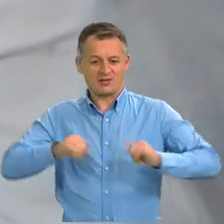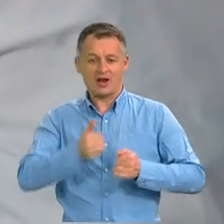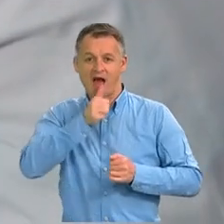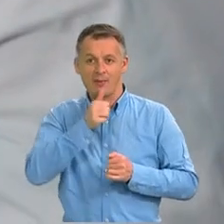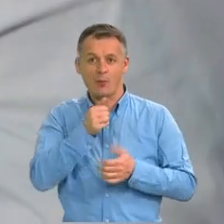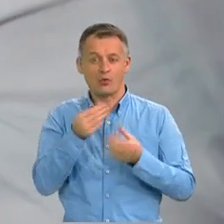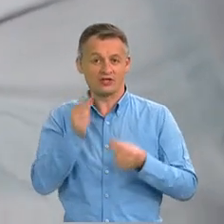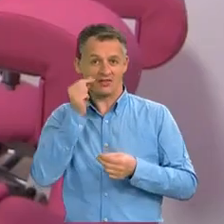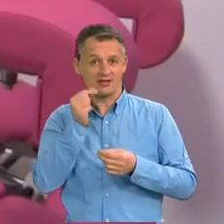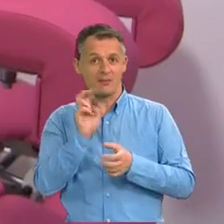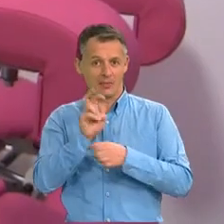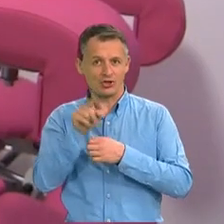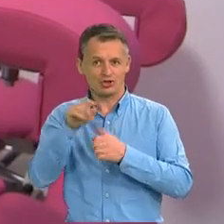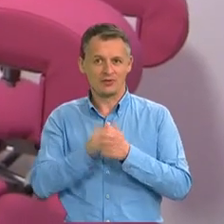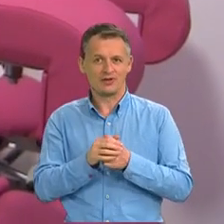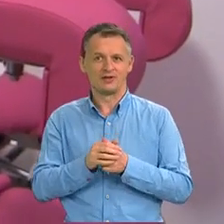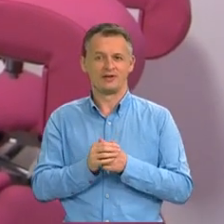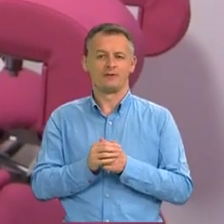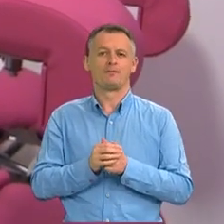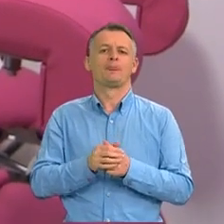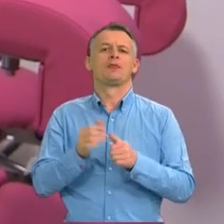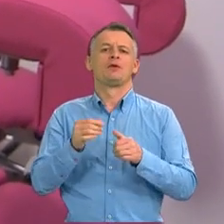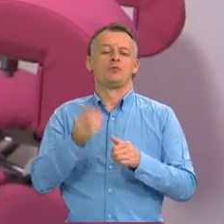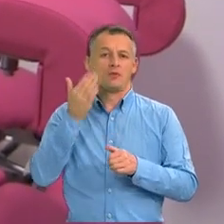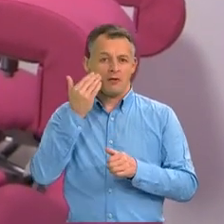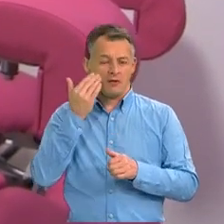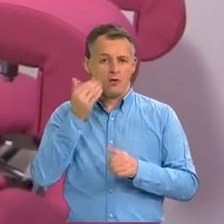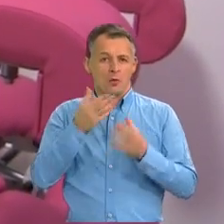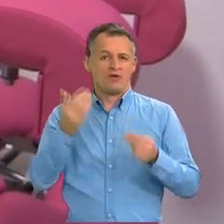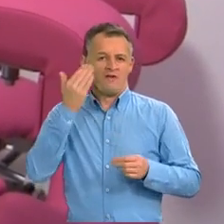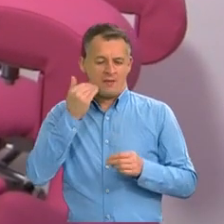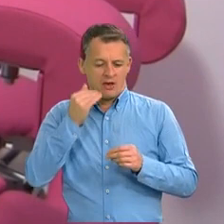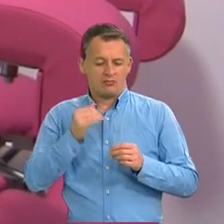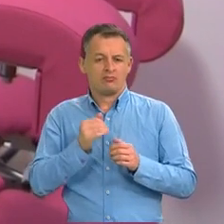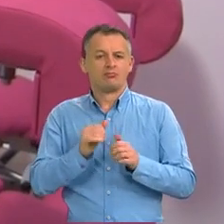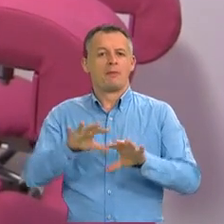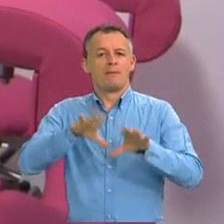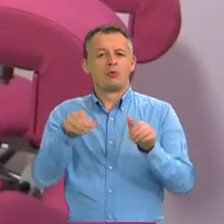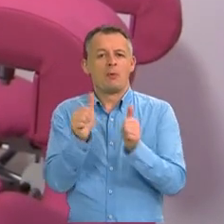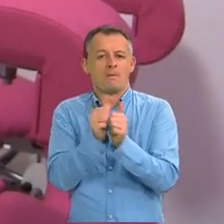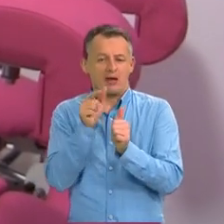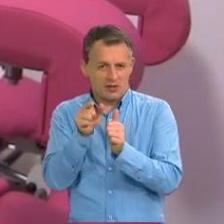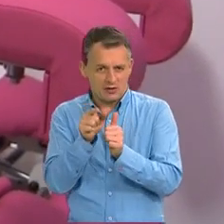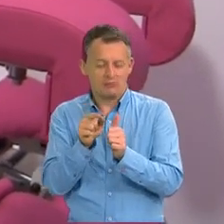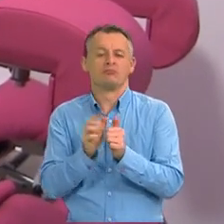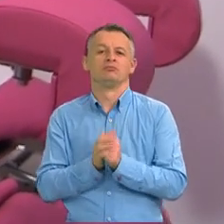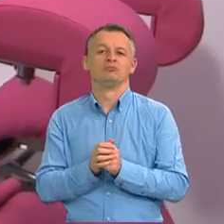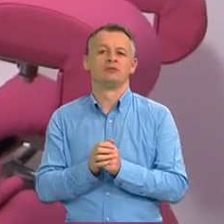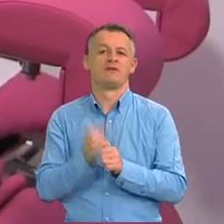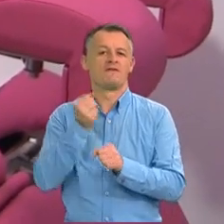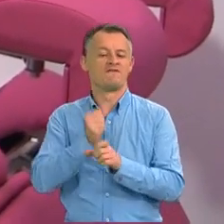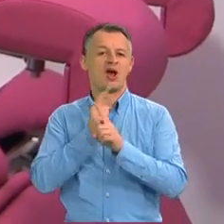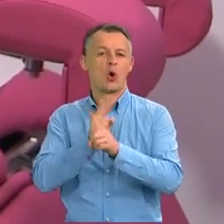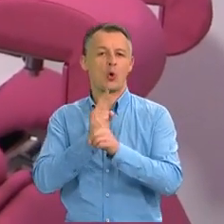Iar majoritatea pacientelor sunt însoțite de parteneri. Sunt cupluri care fac cursuri de